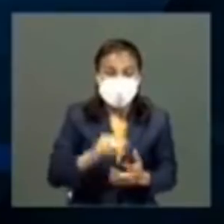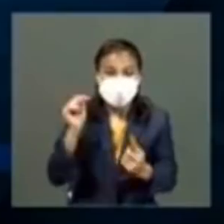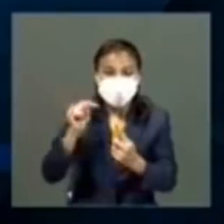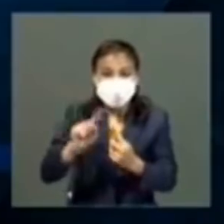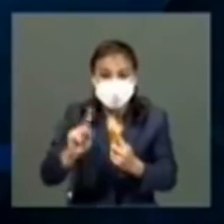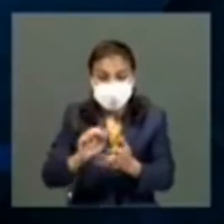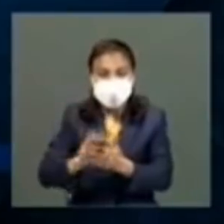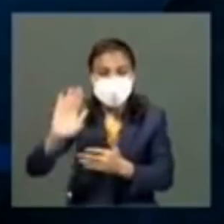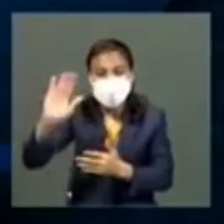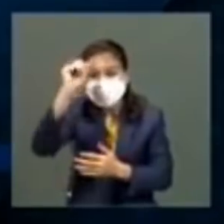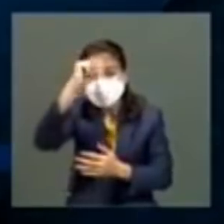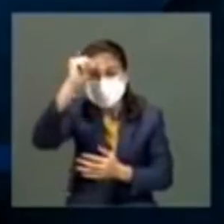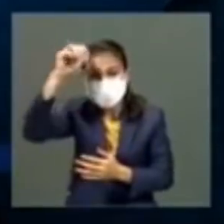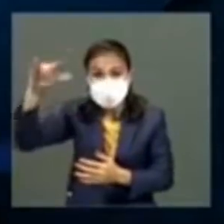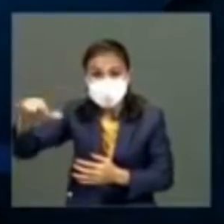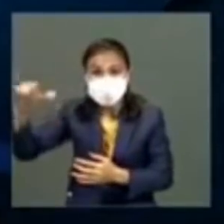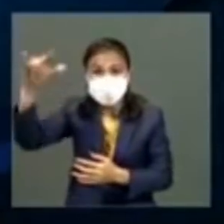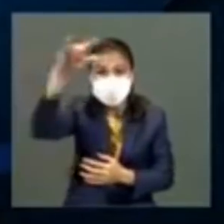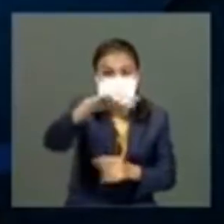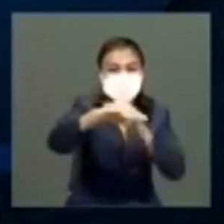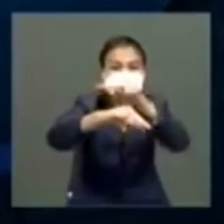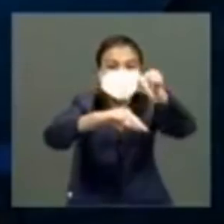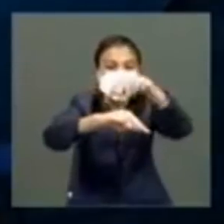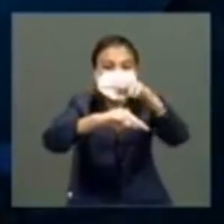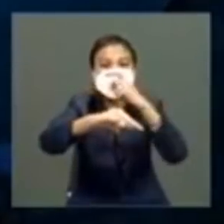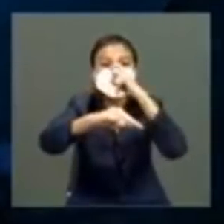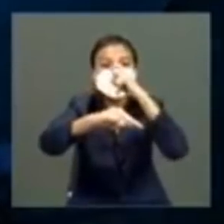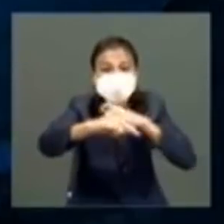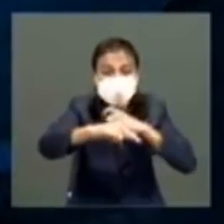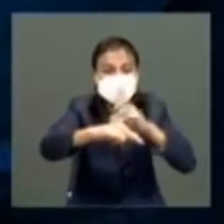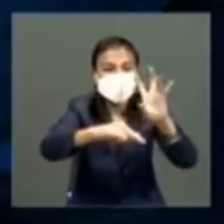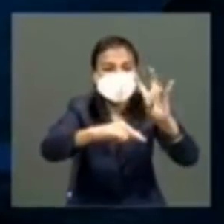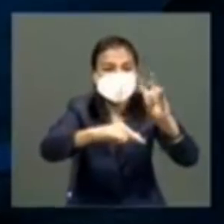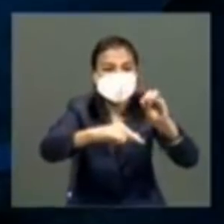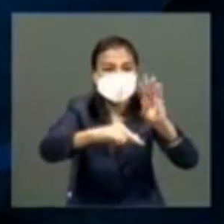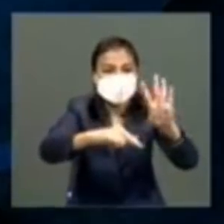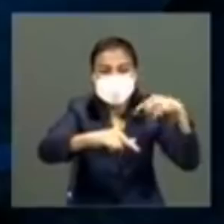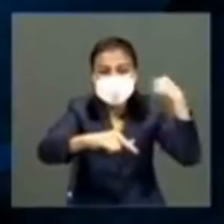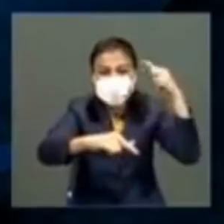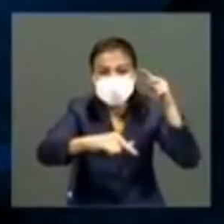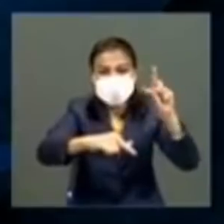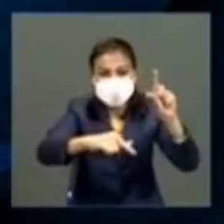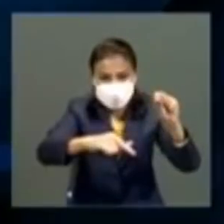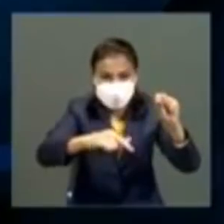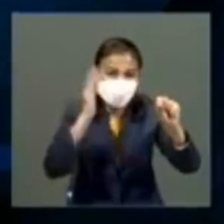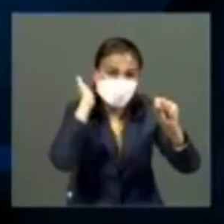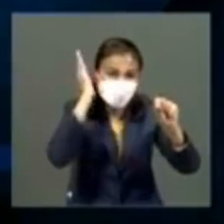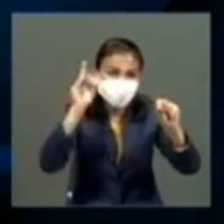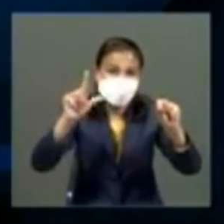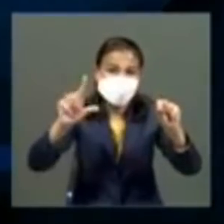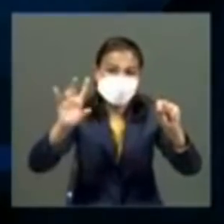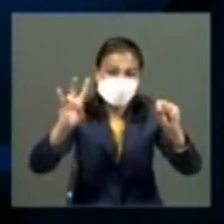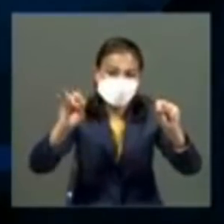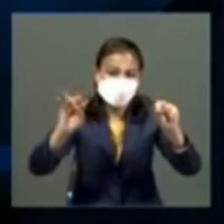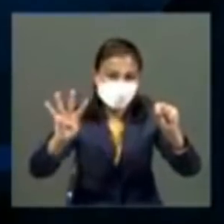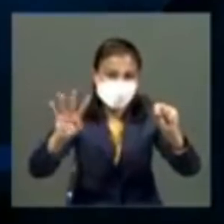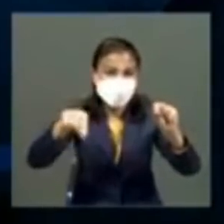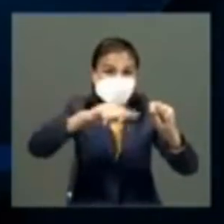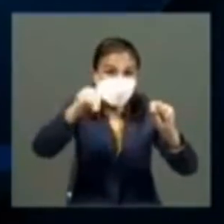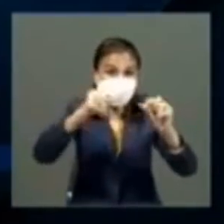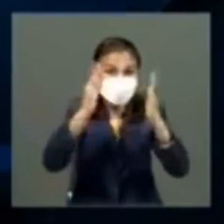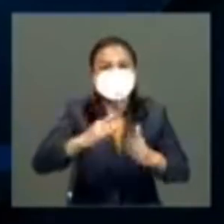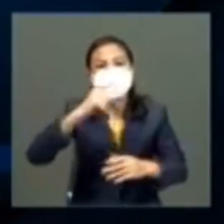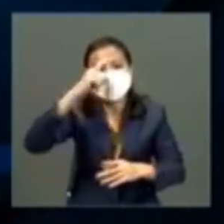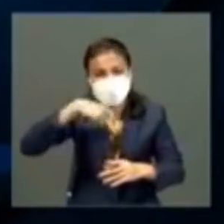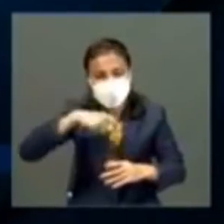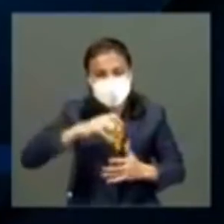สุวรรณภูมิเนี่ยนะคะเป็นคนไทยทั้งหมดนะคะ74คนผู้หญิง 20คนผู้ชาย 74นะคะแล้ว